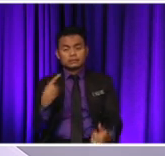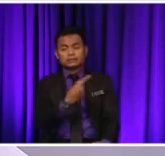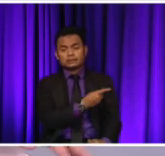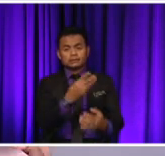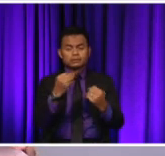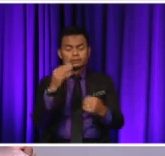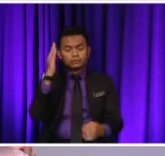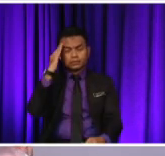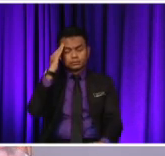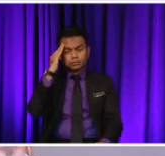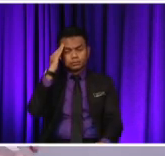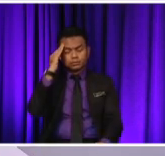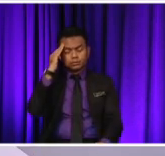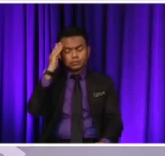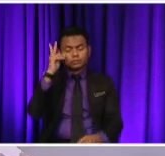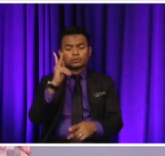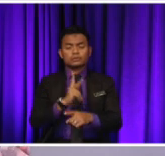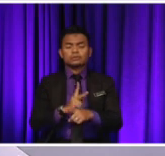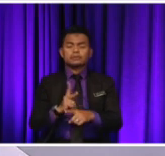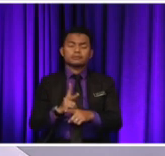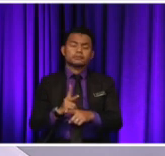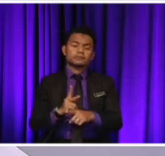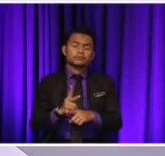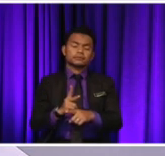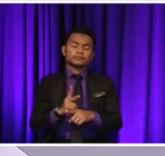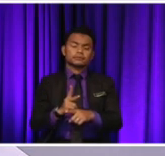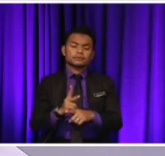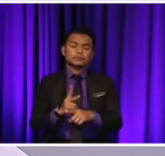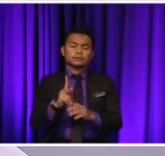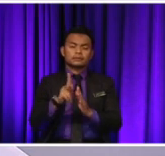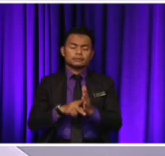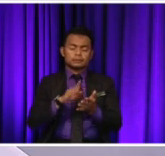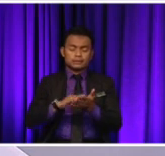konsep keberkanan dan kecakapan pengurusan